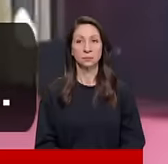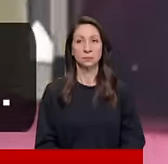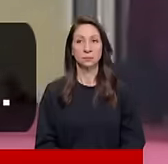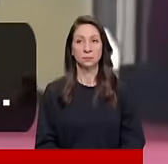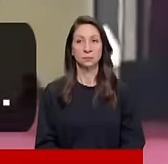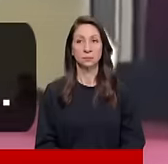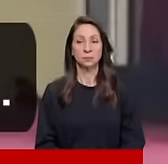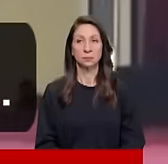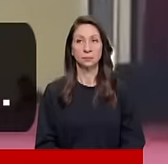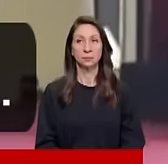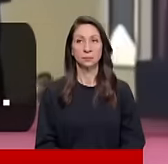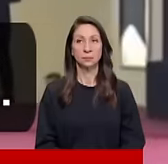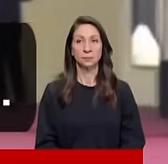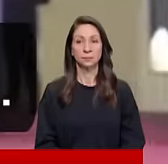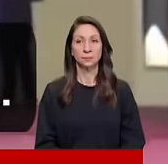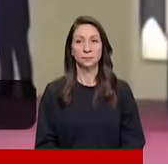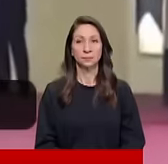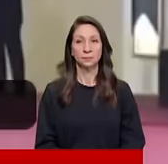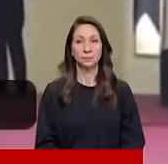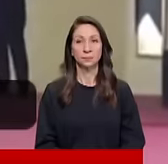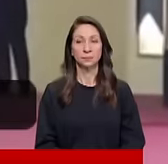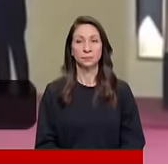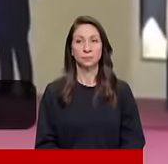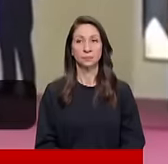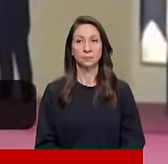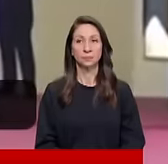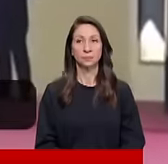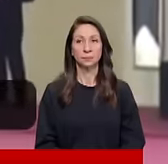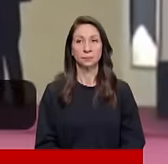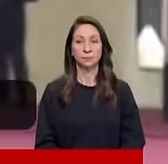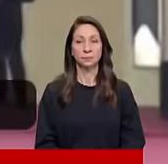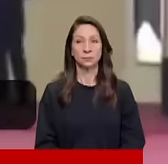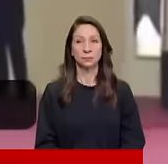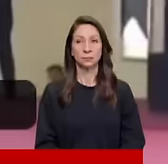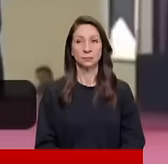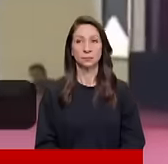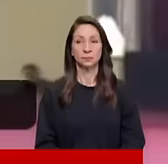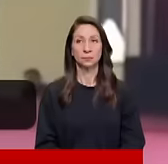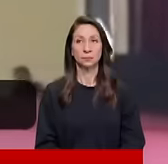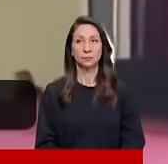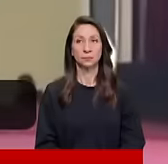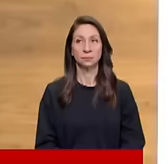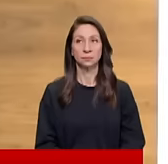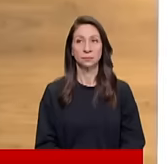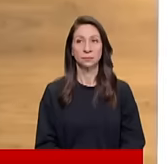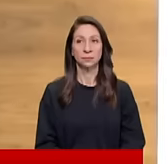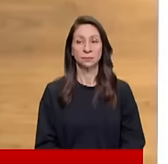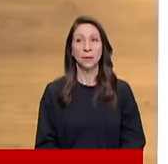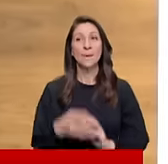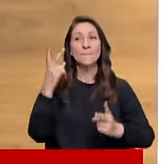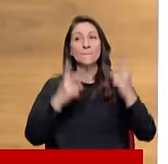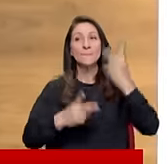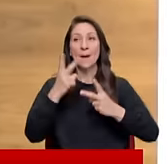kadar ilişkimize rağmen arkamızdan iş çevirenlerle de bir şehrin bir hesabı olacak. Bazı